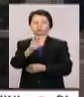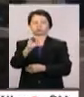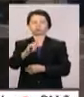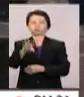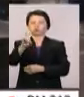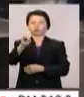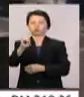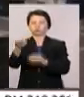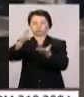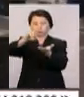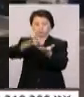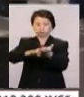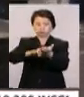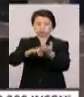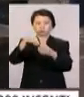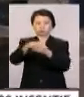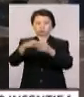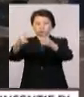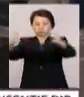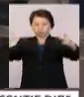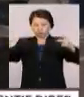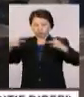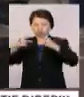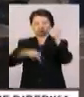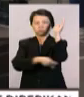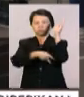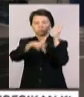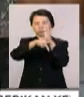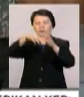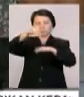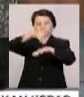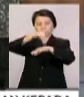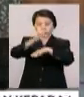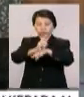75,770 pengundi berdaftar dalam kawasan Parlimen Port Dickson.